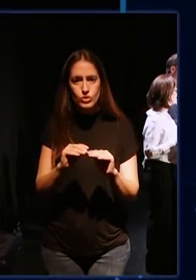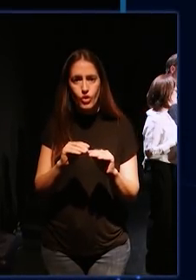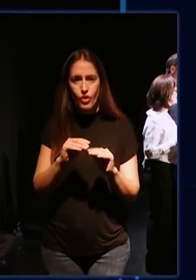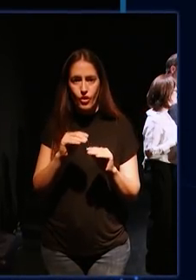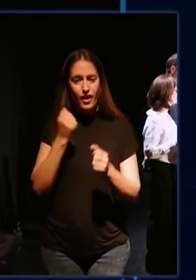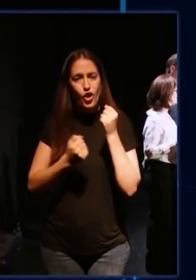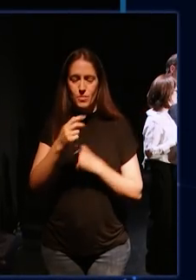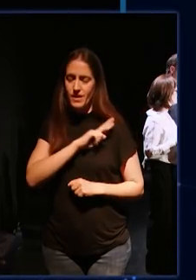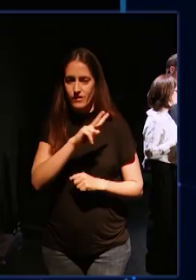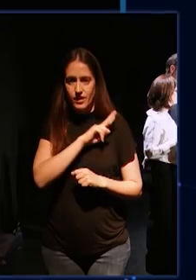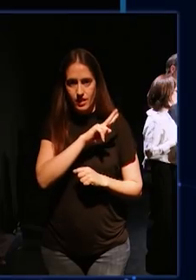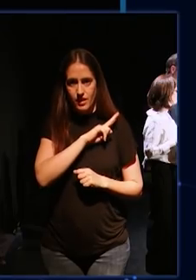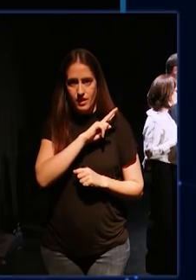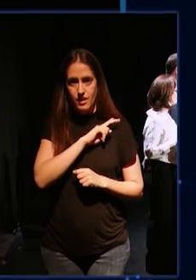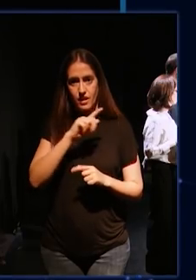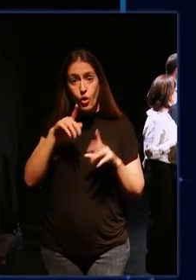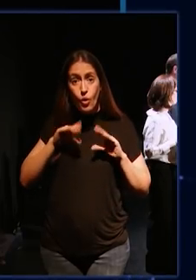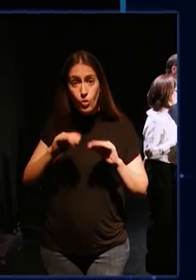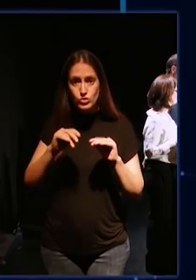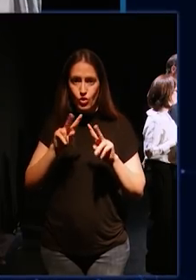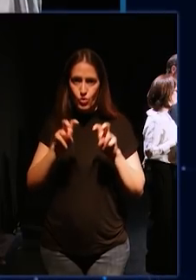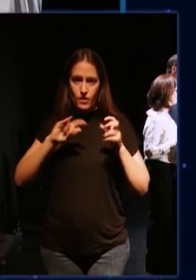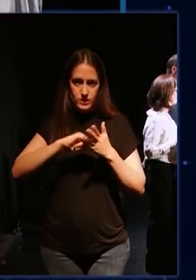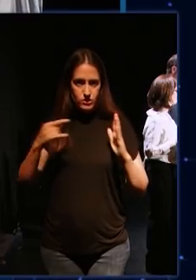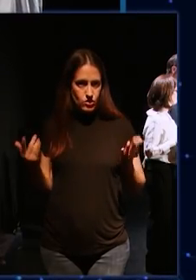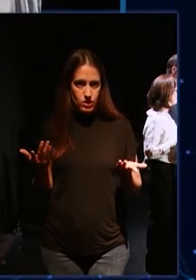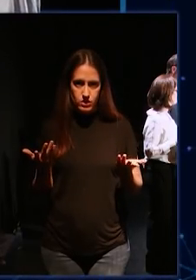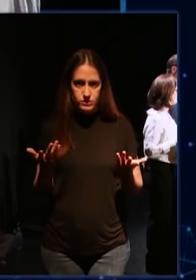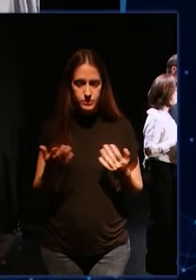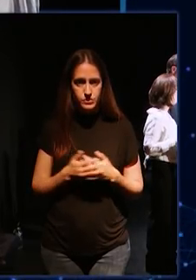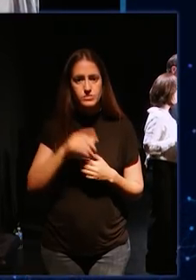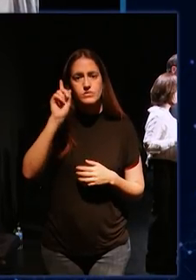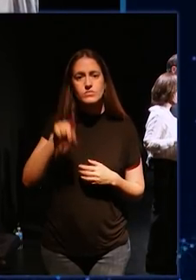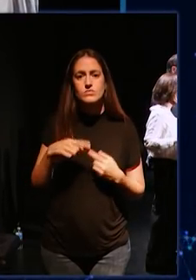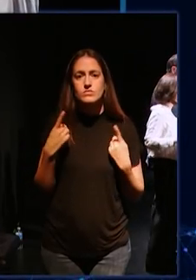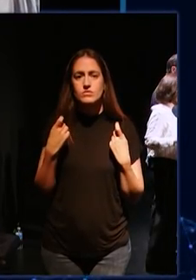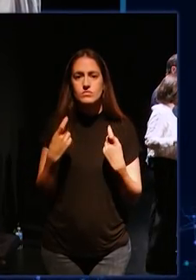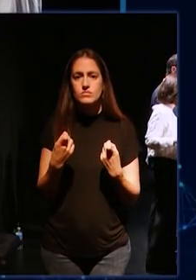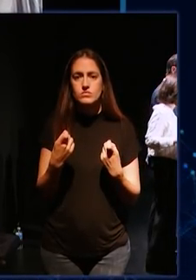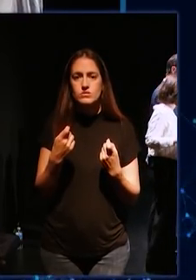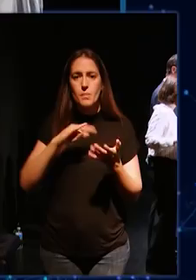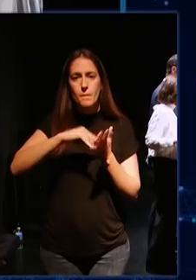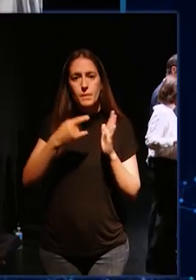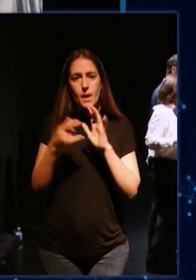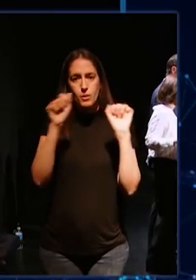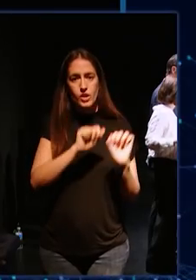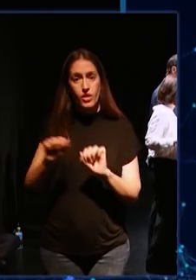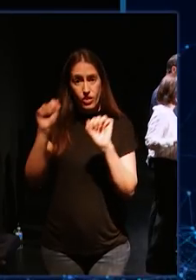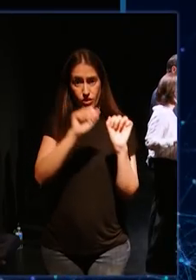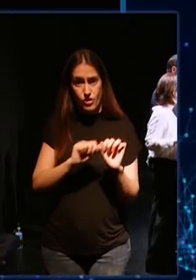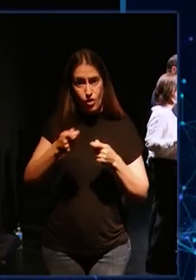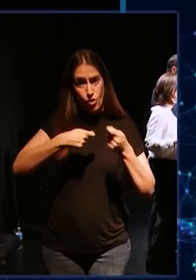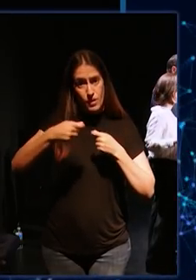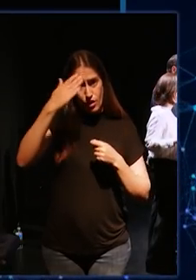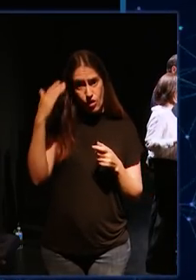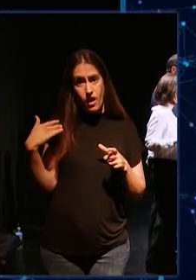la economía verde y sobre el uso de las nuevas tecnologías. también tenemos que hacer un plan de protección de nuestro comercio local ante las